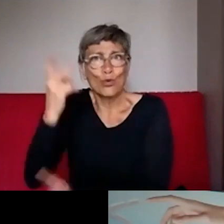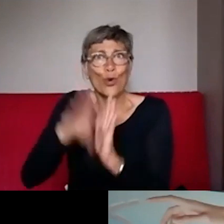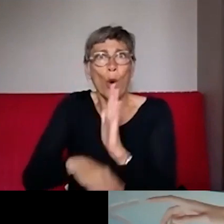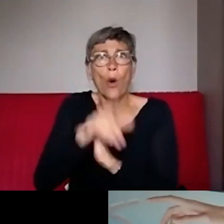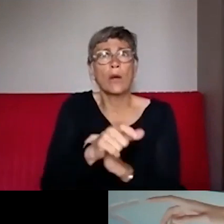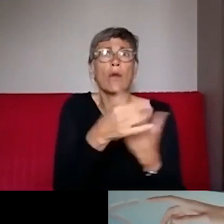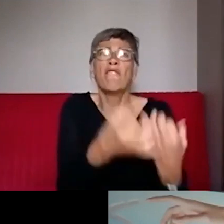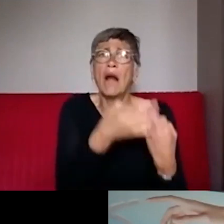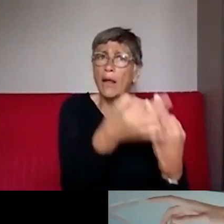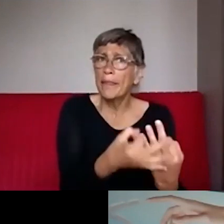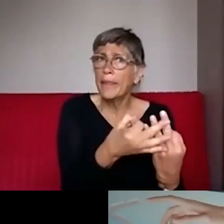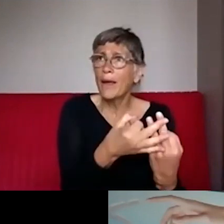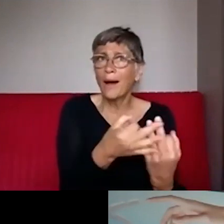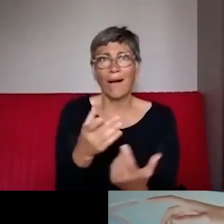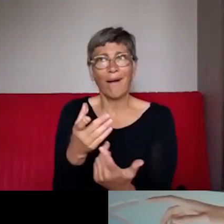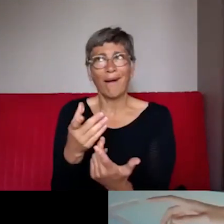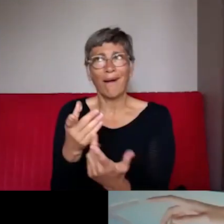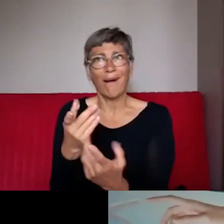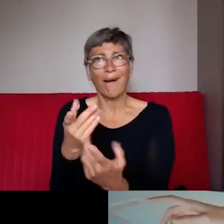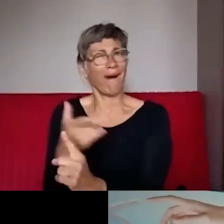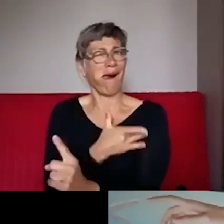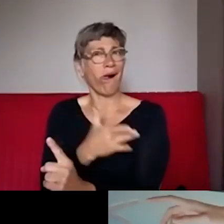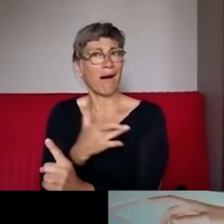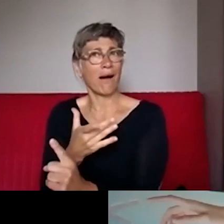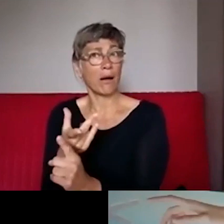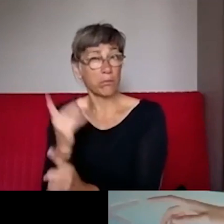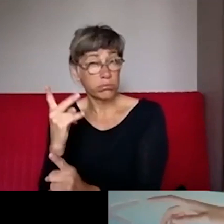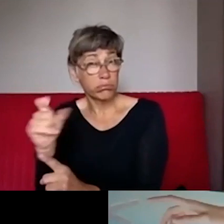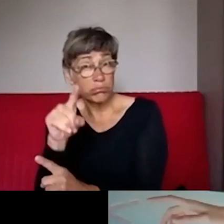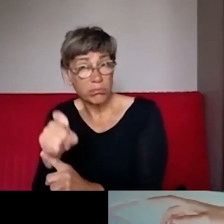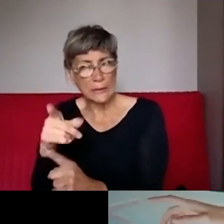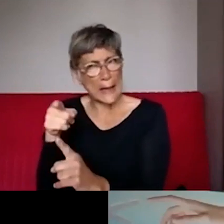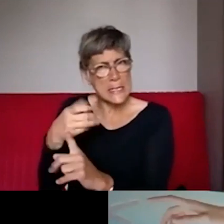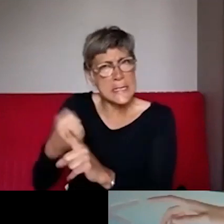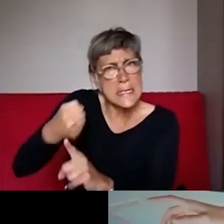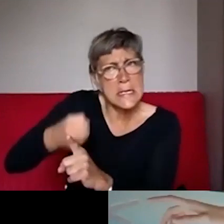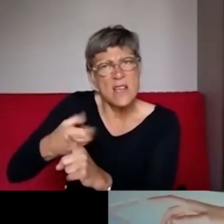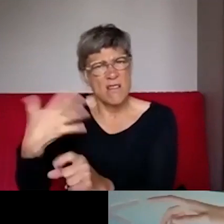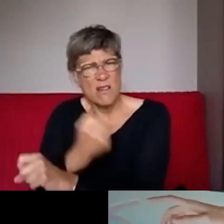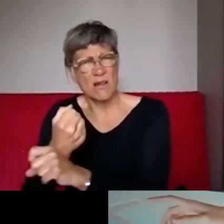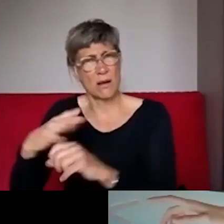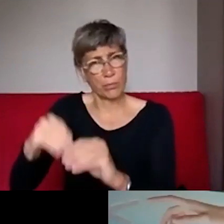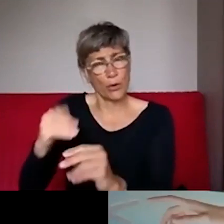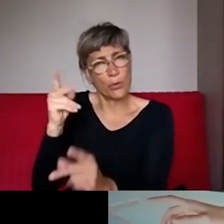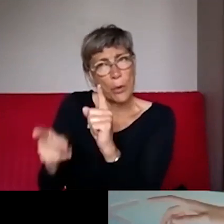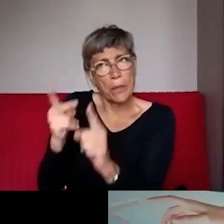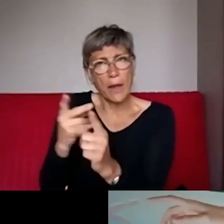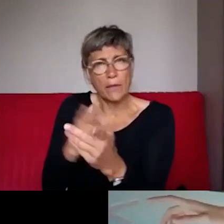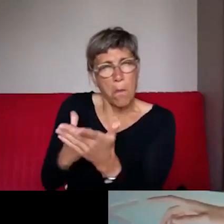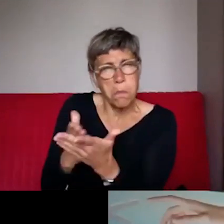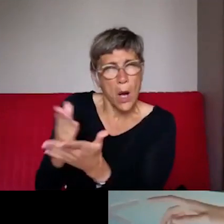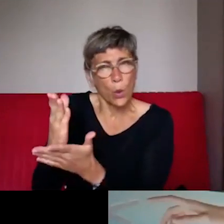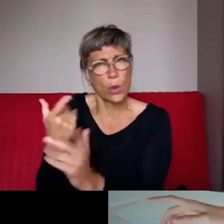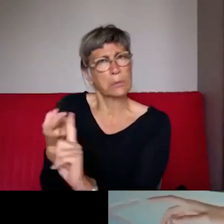valide pour valider un champ particulier parce qu'elle se sera battue pour obtenir un poste, elle aurait eu un parcours particulier